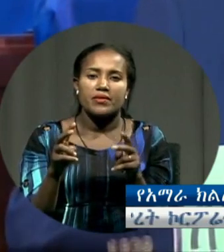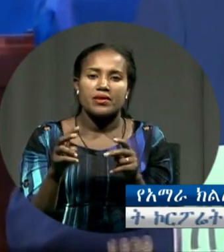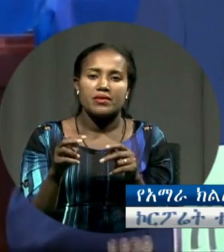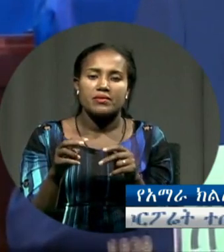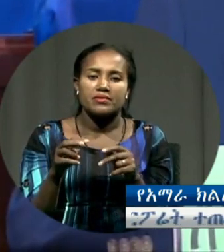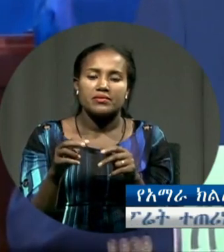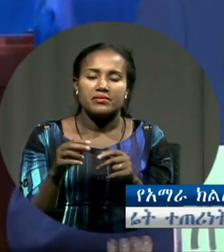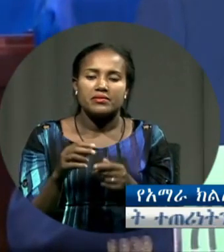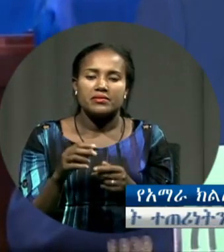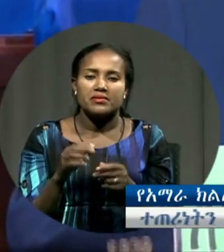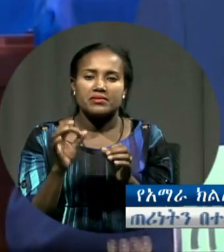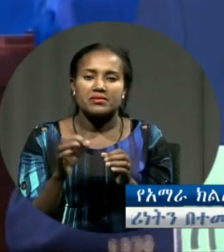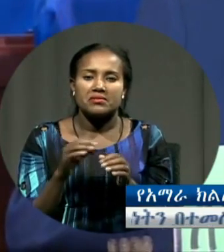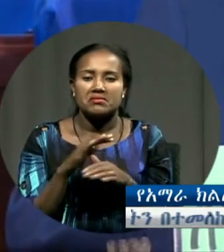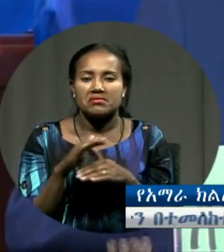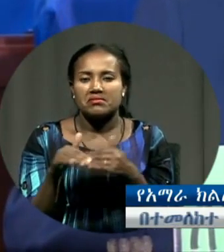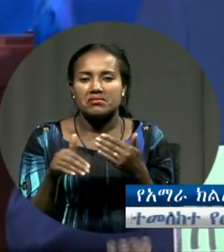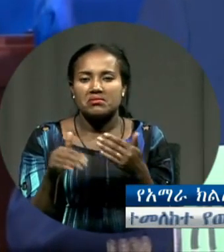ኦልሞስት